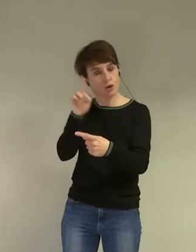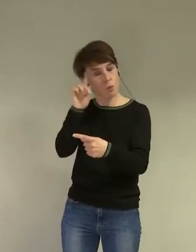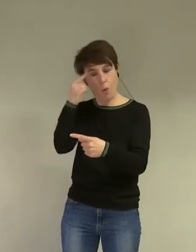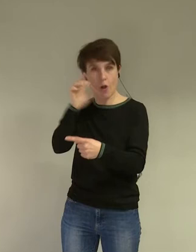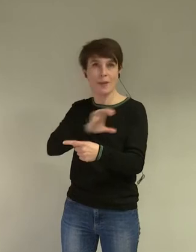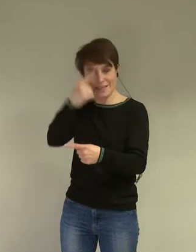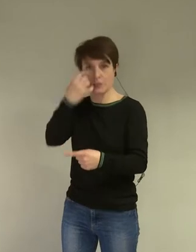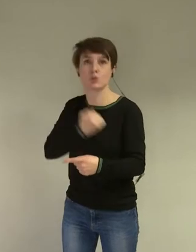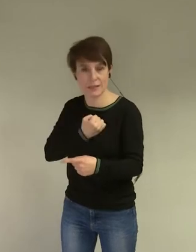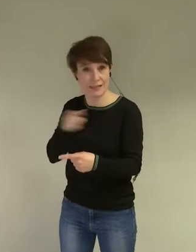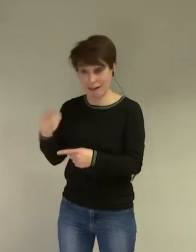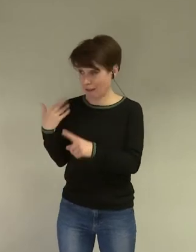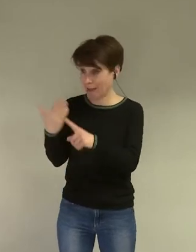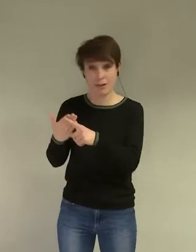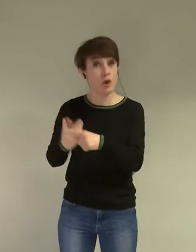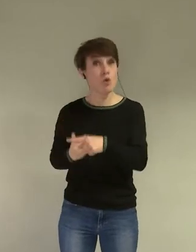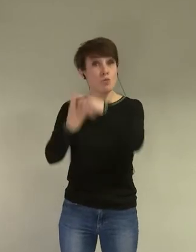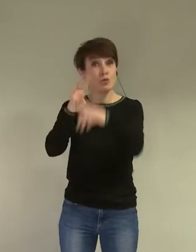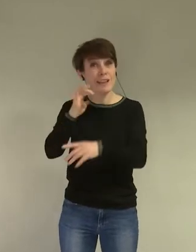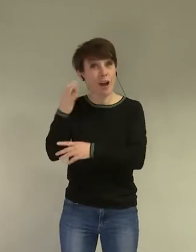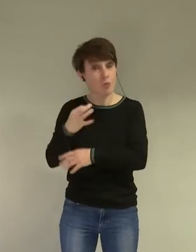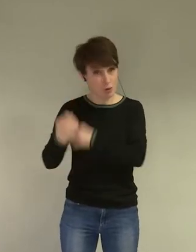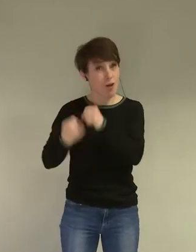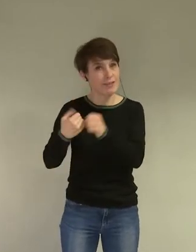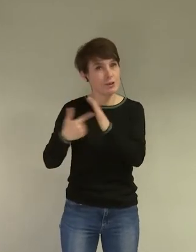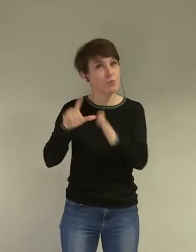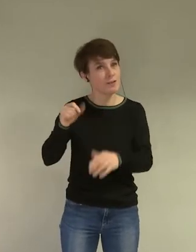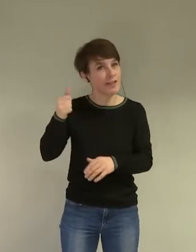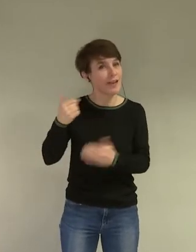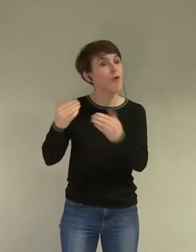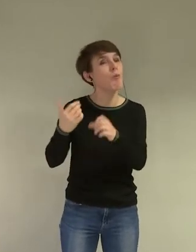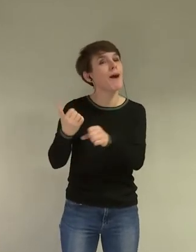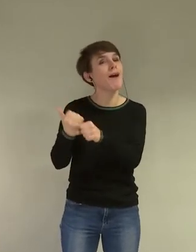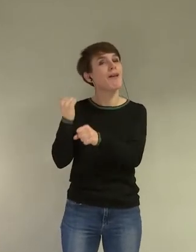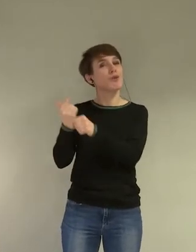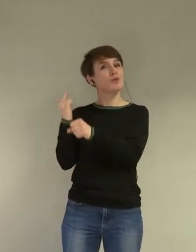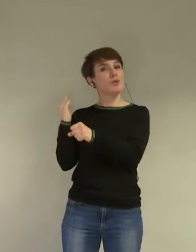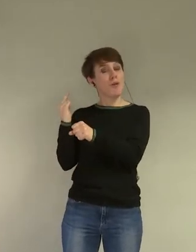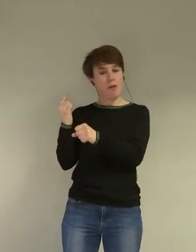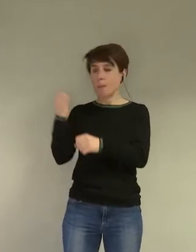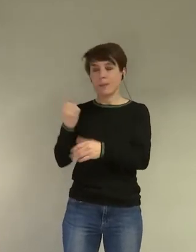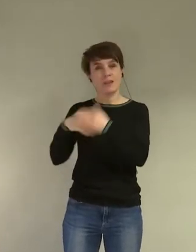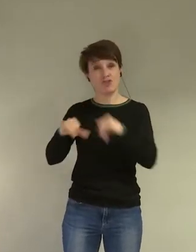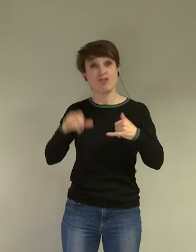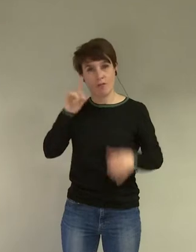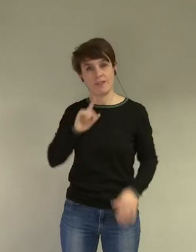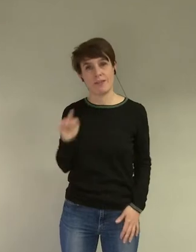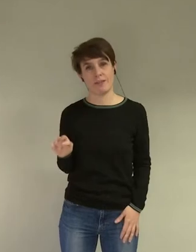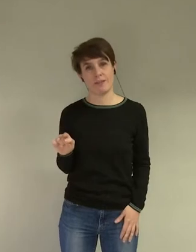d'admissions augmenté de 40% en 2021 par rapport aux trois années précédentes chez les jeunes filles en particulier